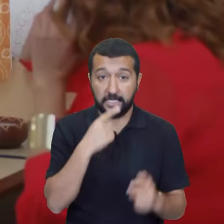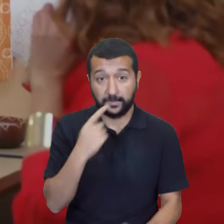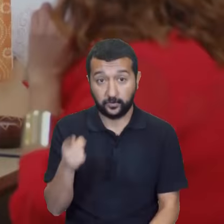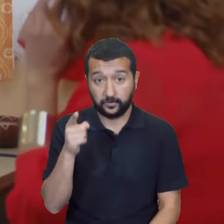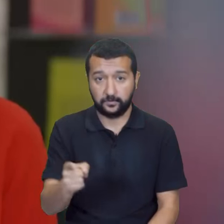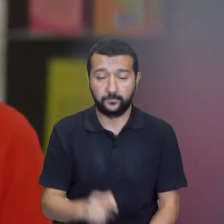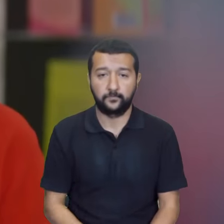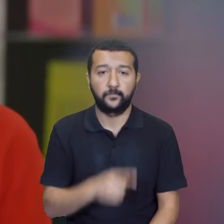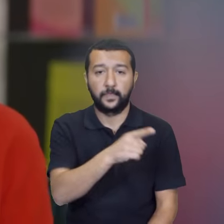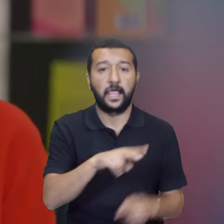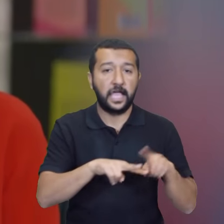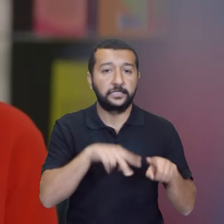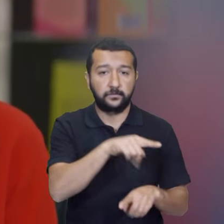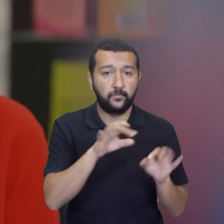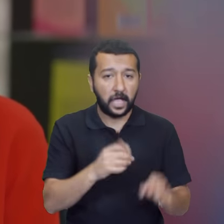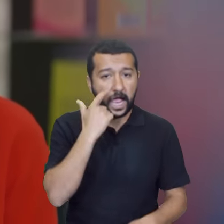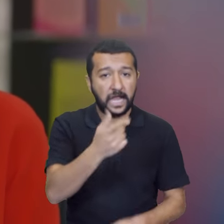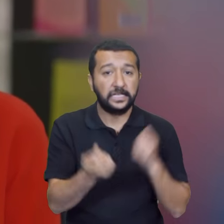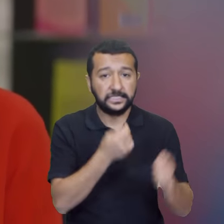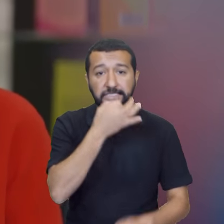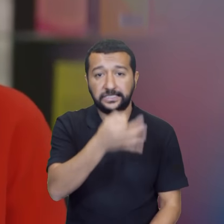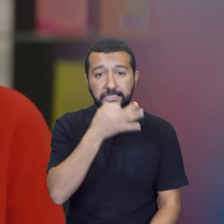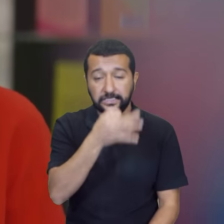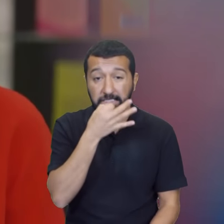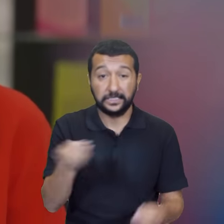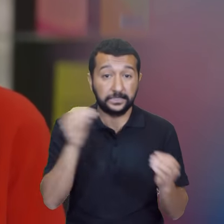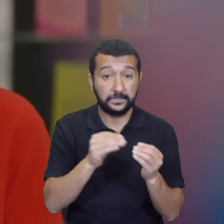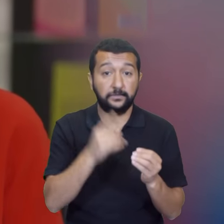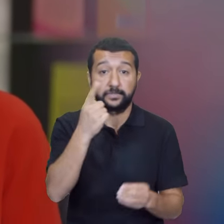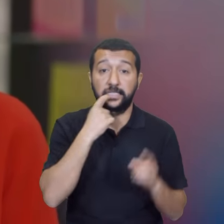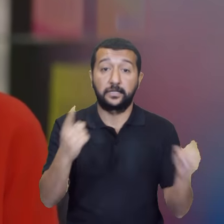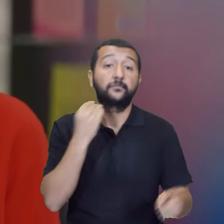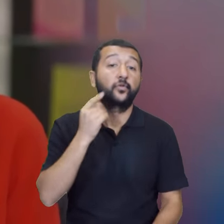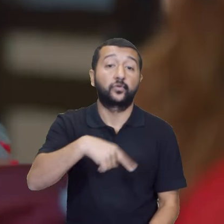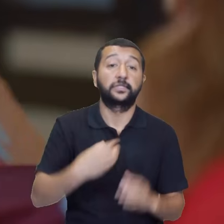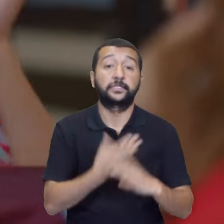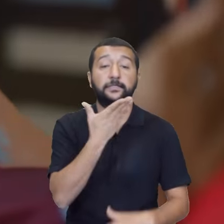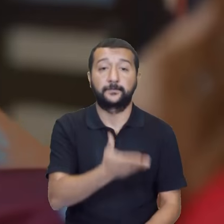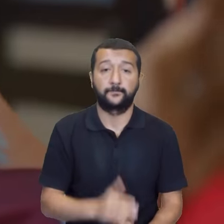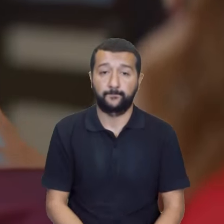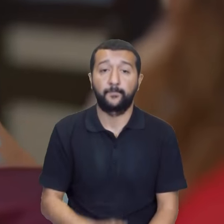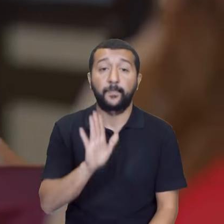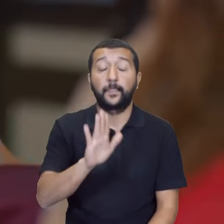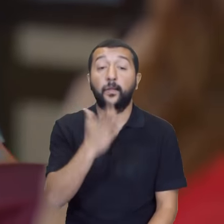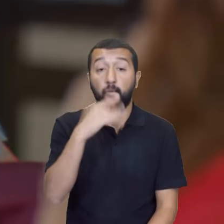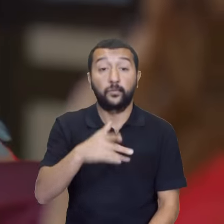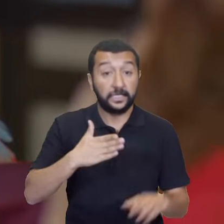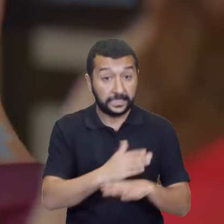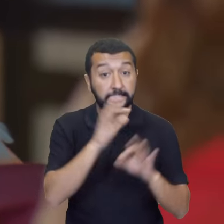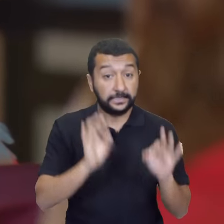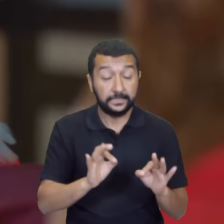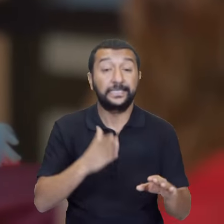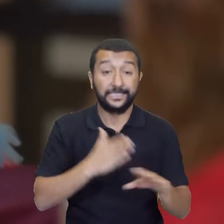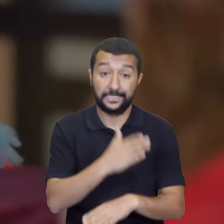mi söyledi? Ayşen, bu hayırlı iş için aldığın izinleri arka arkaya koysak bir yıl bana boşluk alırsın. Ay yok, bu sefer